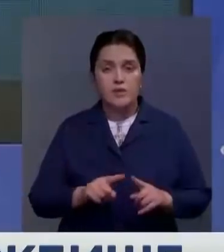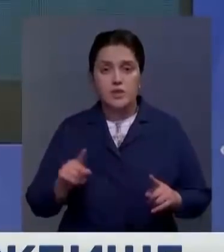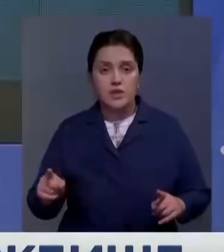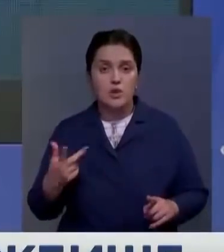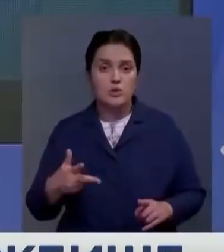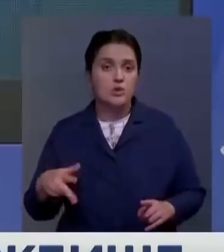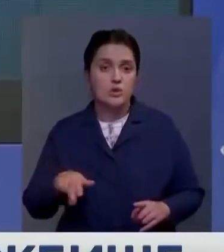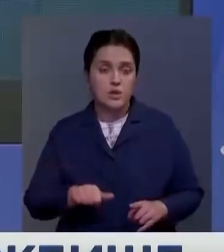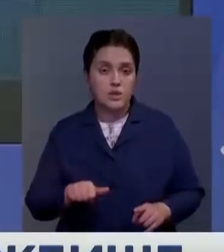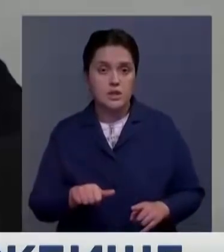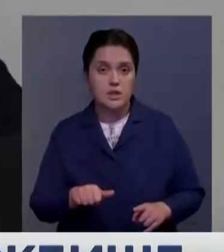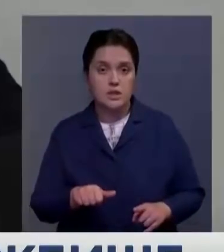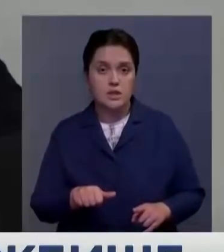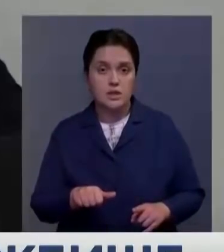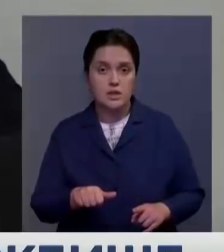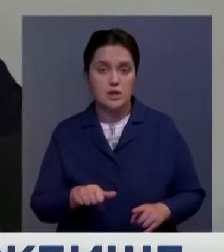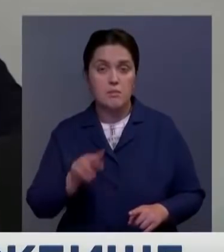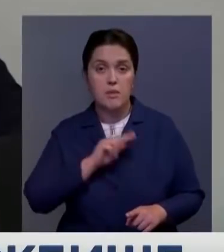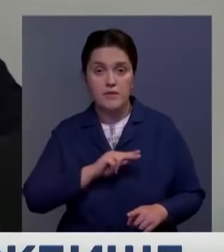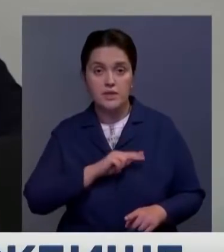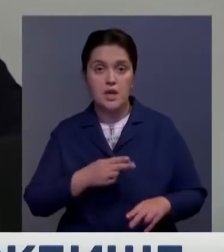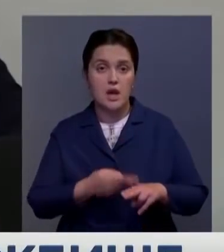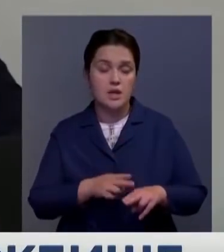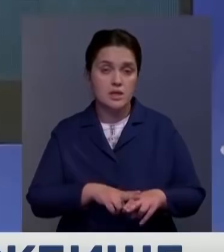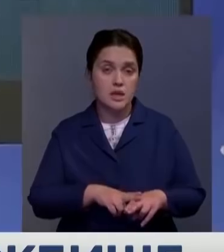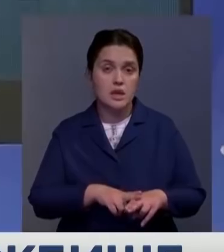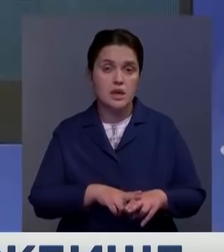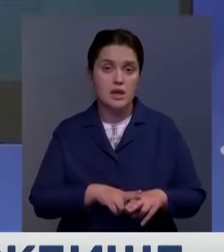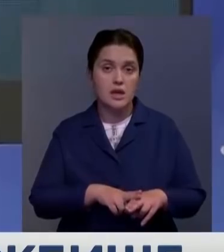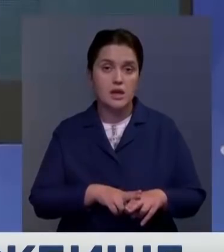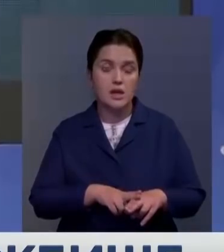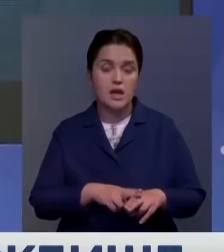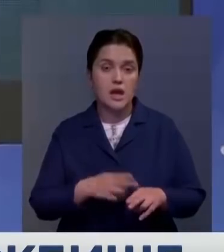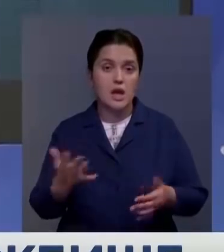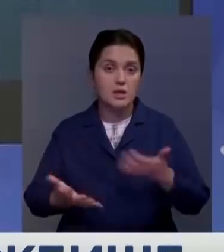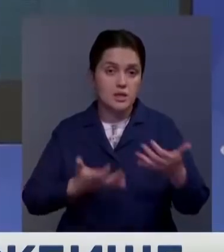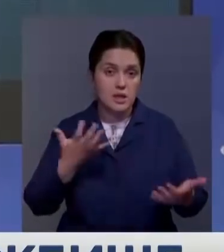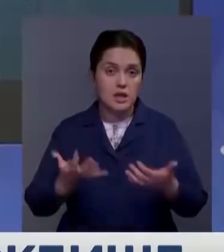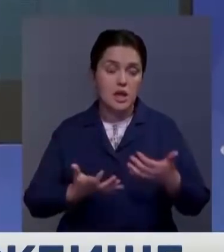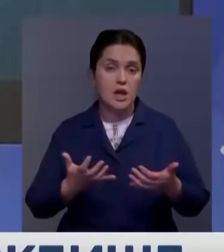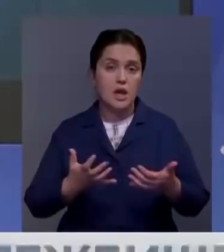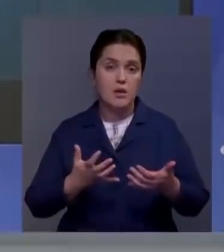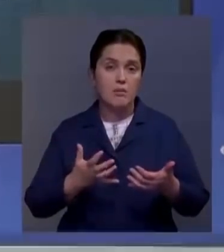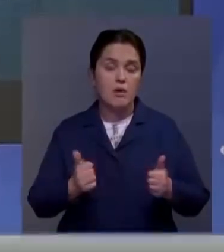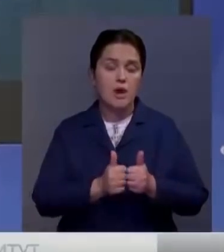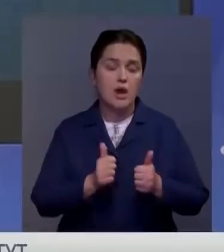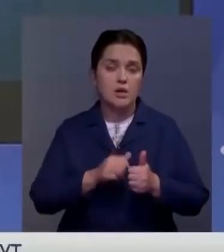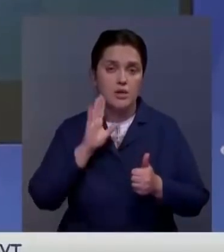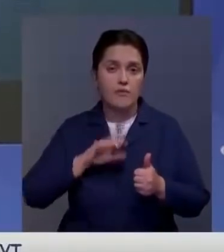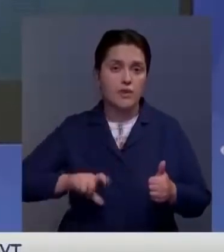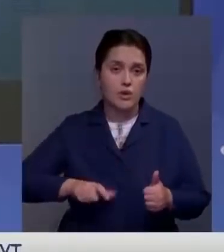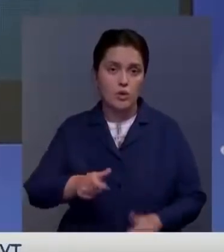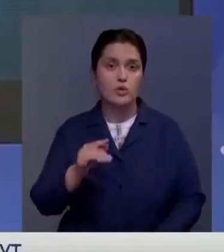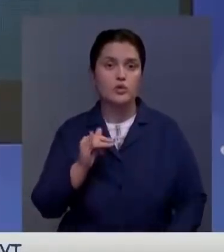3 недель проводились эти работы, эти исследования были на всем побережье, западном побережье острова